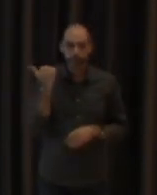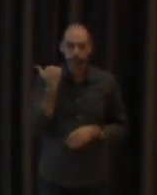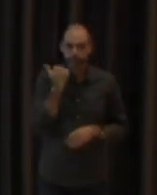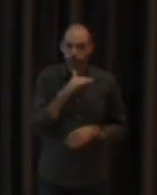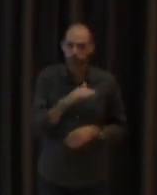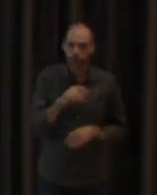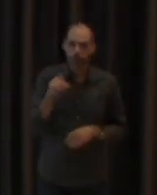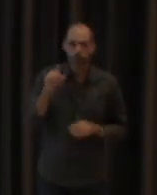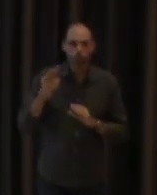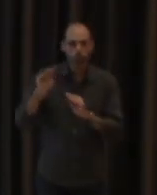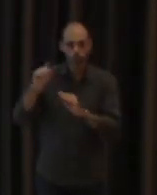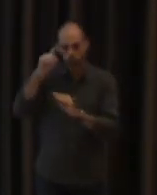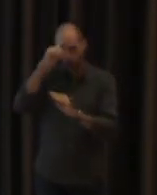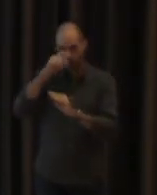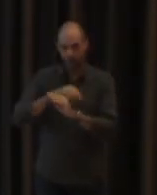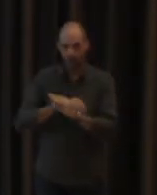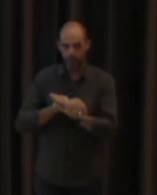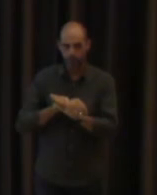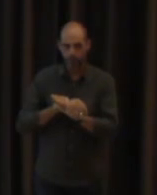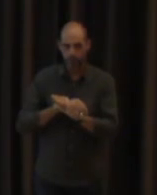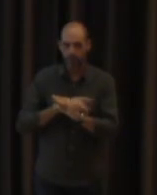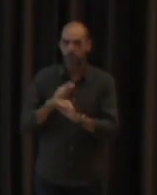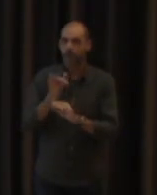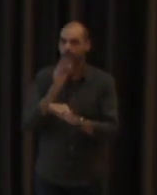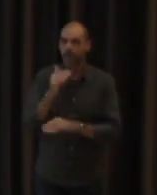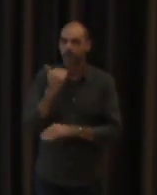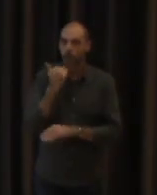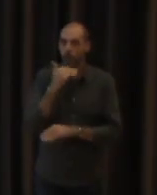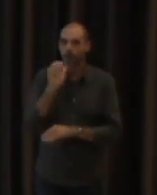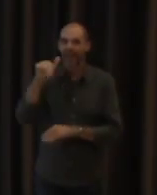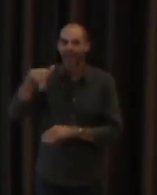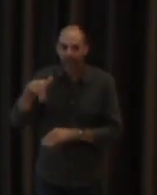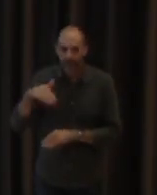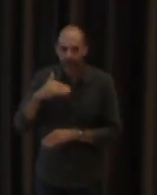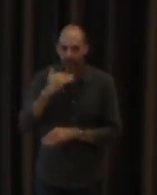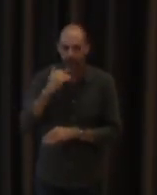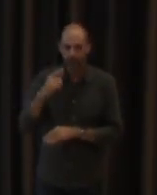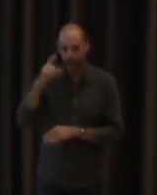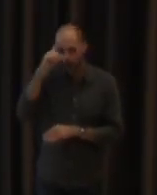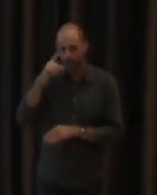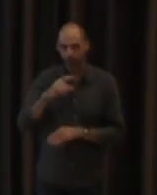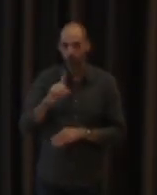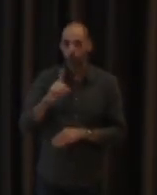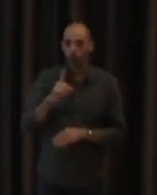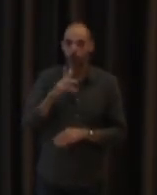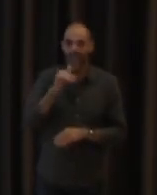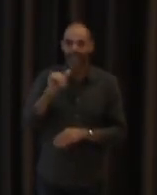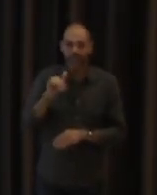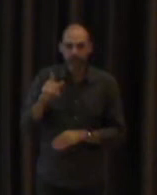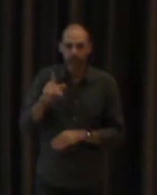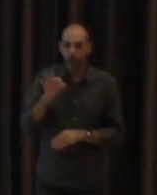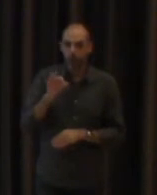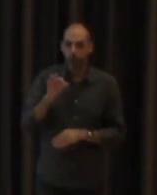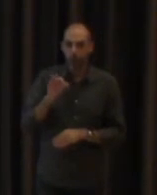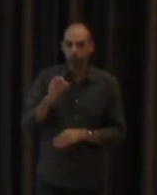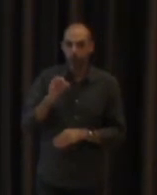Però encara no sabem el seu nom. Però encara no en sabem el nom. Però encara no li sabem el nom, o simplement, però encara no sabem el nom.